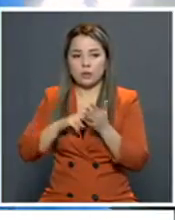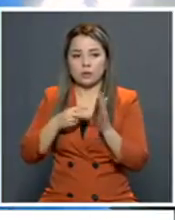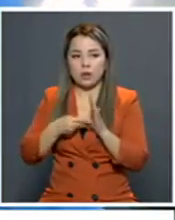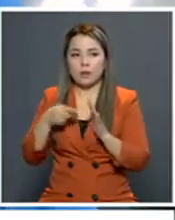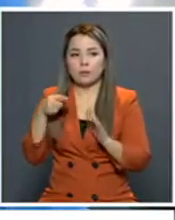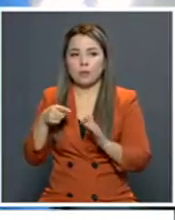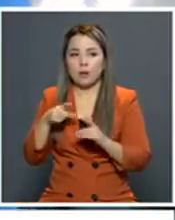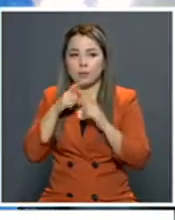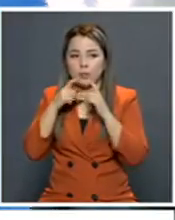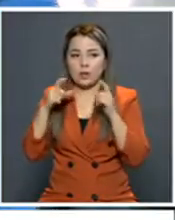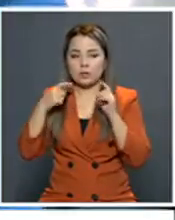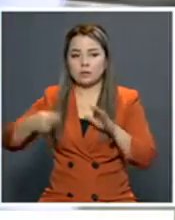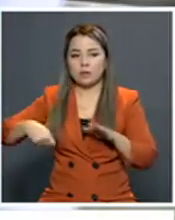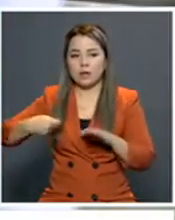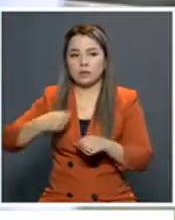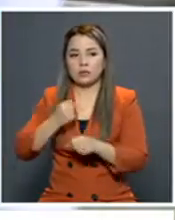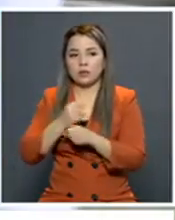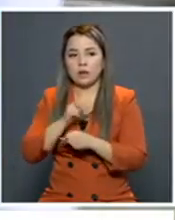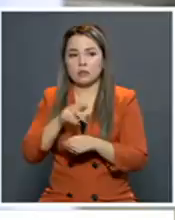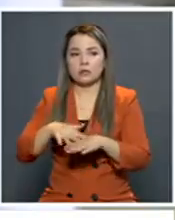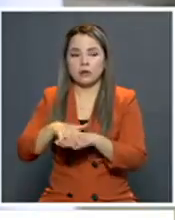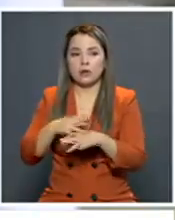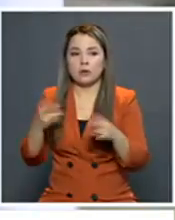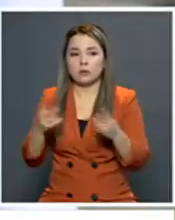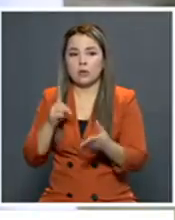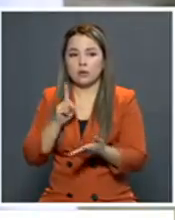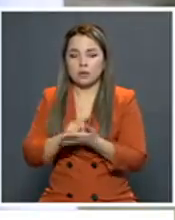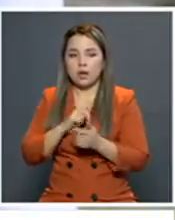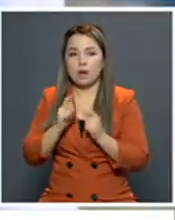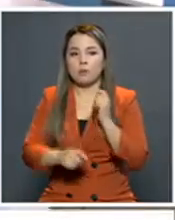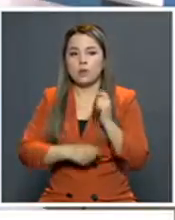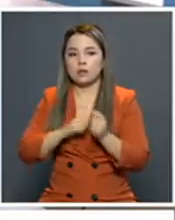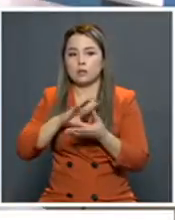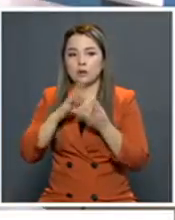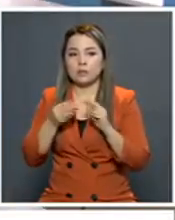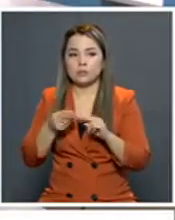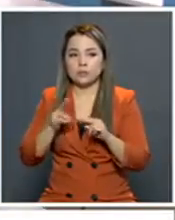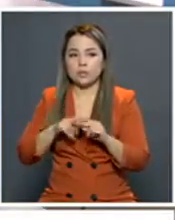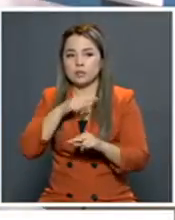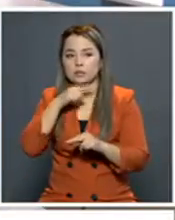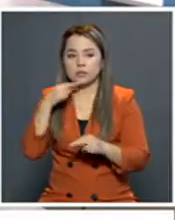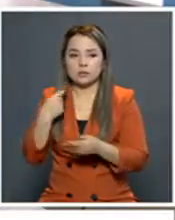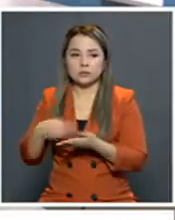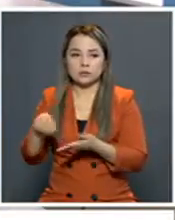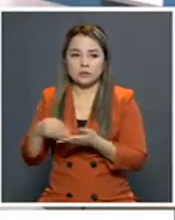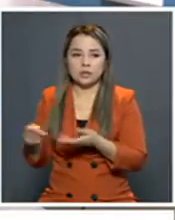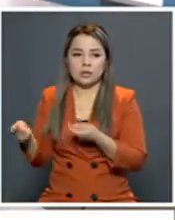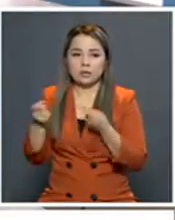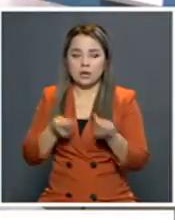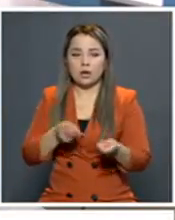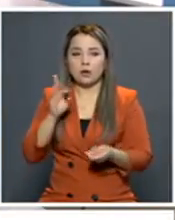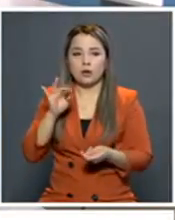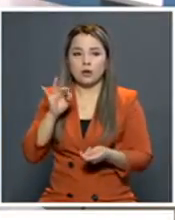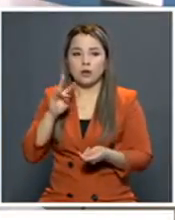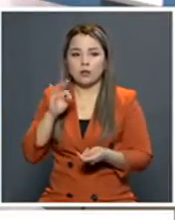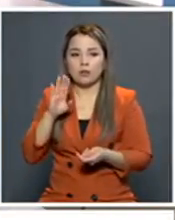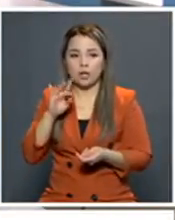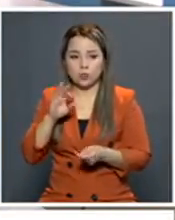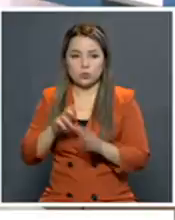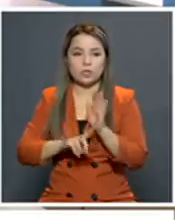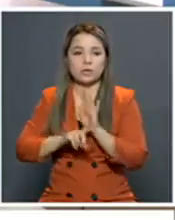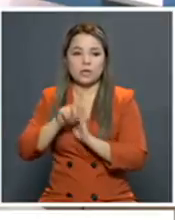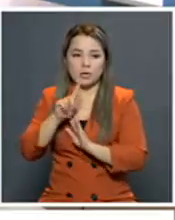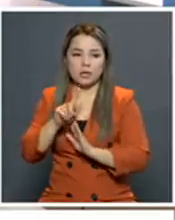деп. Өйткені ол халыққа керек. Материалдарды біз неден Ресейден аламыз. Коронавирус басталғандан